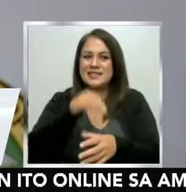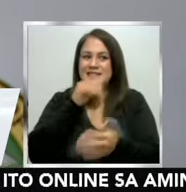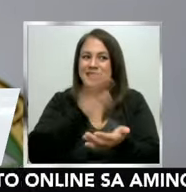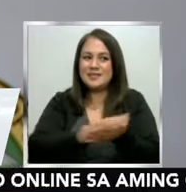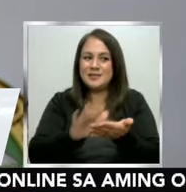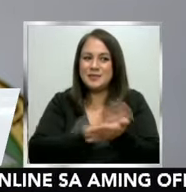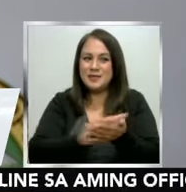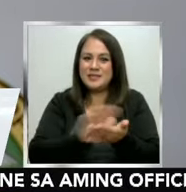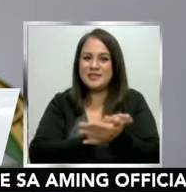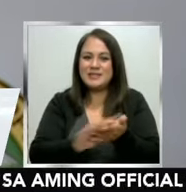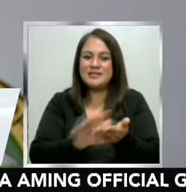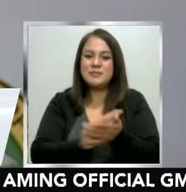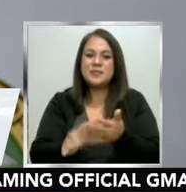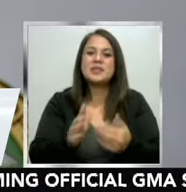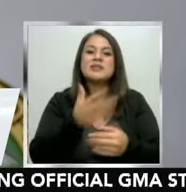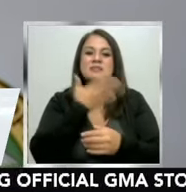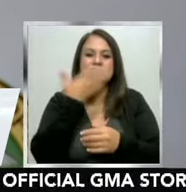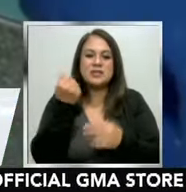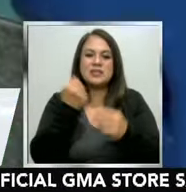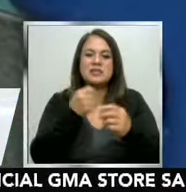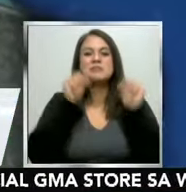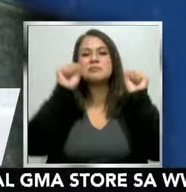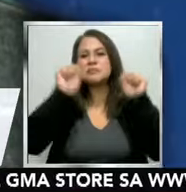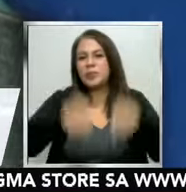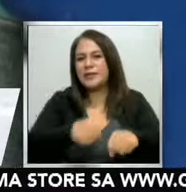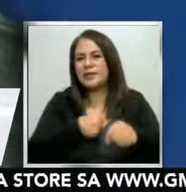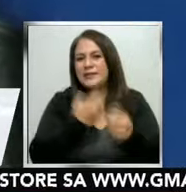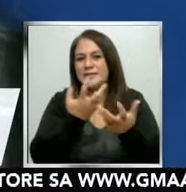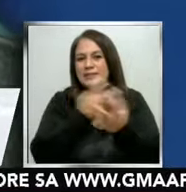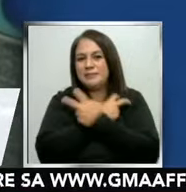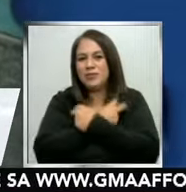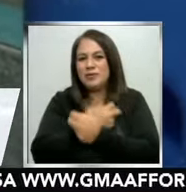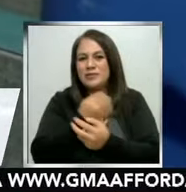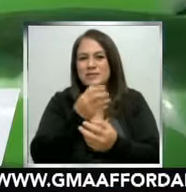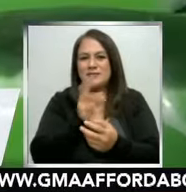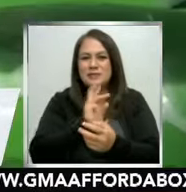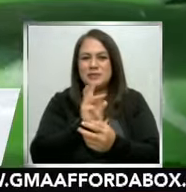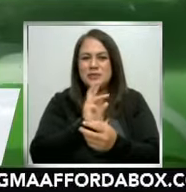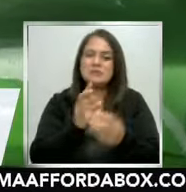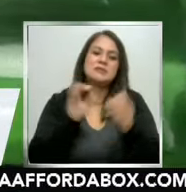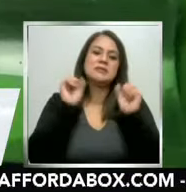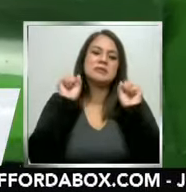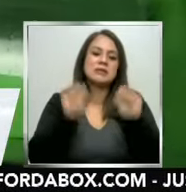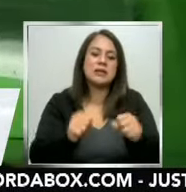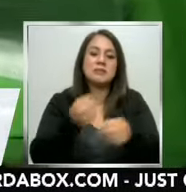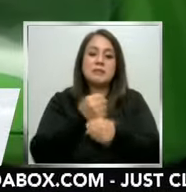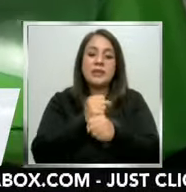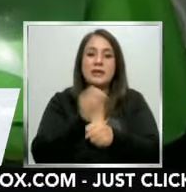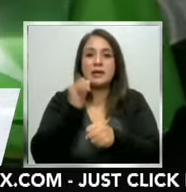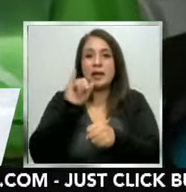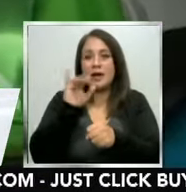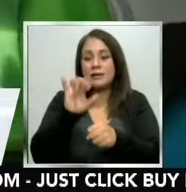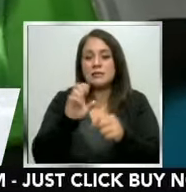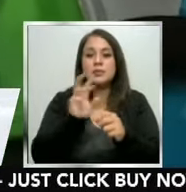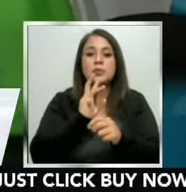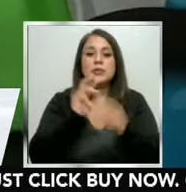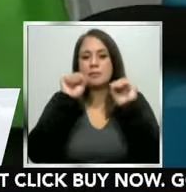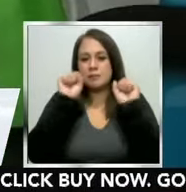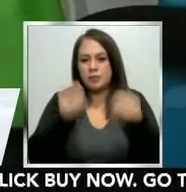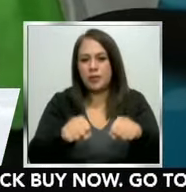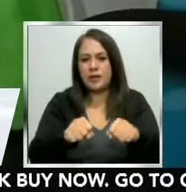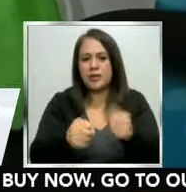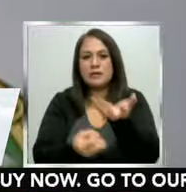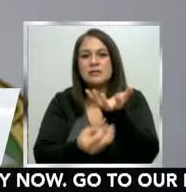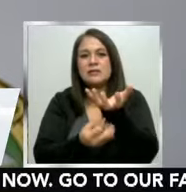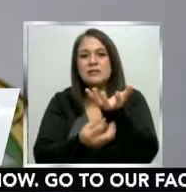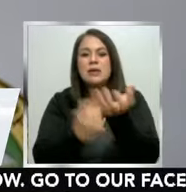rin po maging source yan ng kontaminasyon. Pero kung gagawa naman daw ng yelo sa bahay? Maari naman po nating pakuluan muna ang